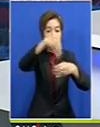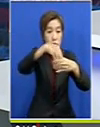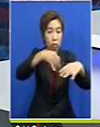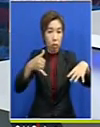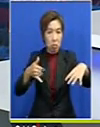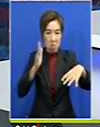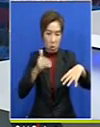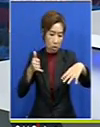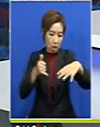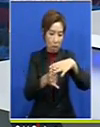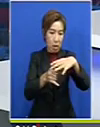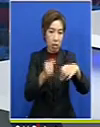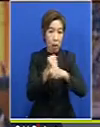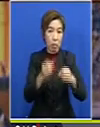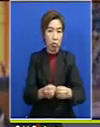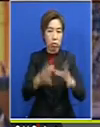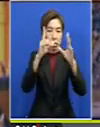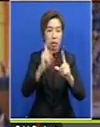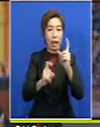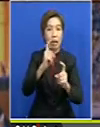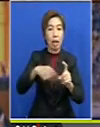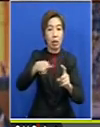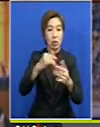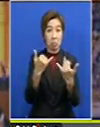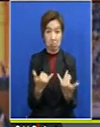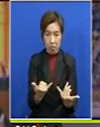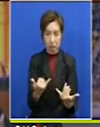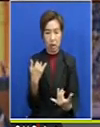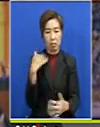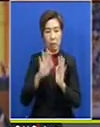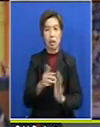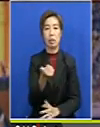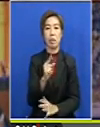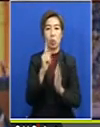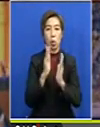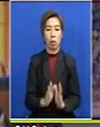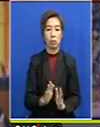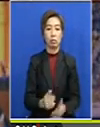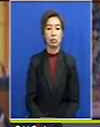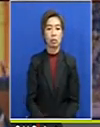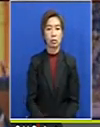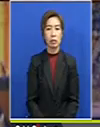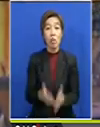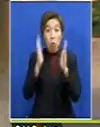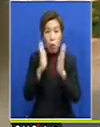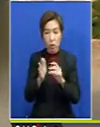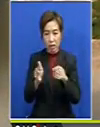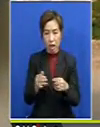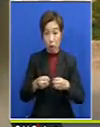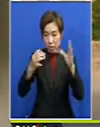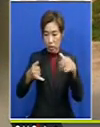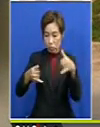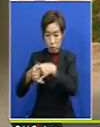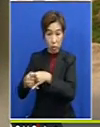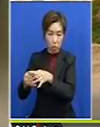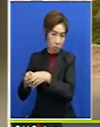นเหนือของกรุงแบกแดดนะครับซึ่งเบื้องต้นก็ส่งผลให้มีผู้เสียชีวิตอย่างน้อย11คนด้วยกันมือระเบิดนะครับได้ลงมือก่อเ